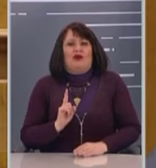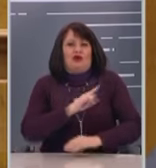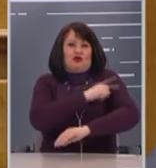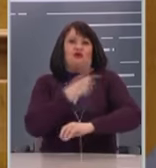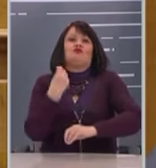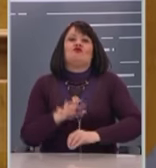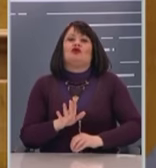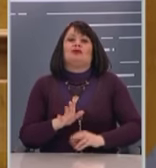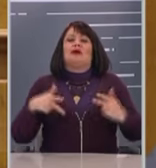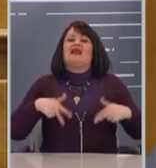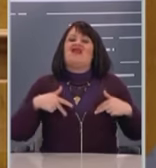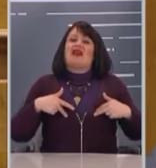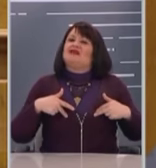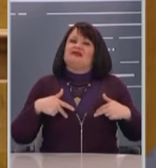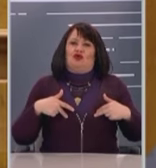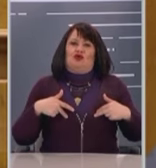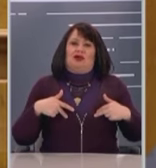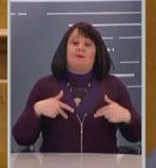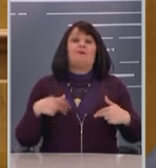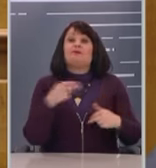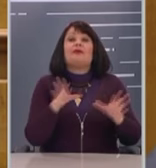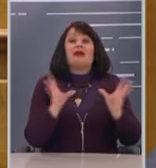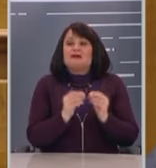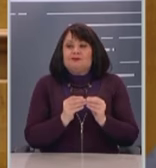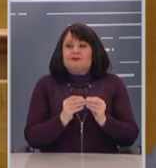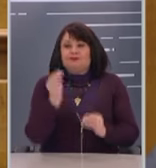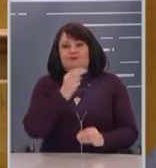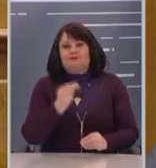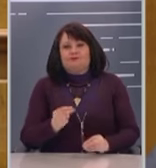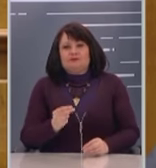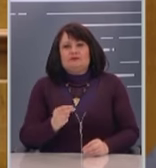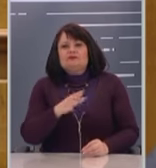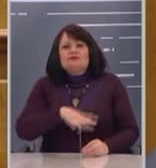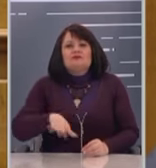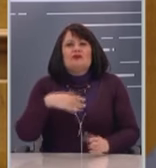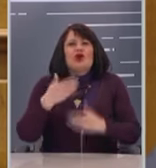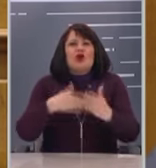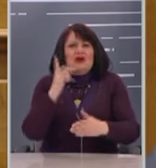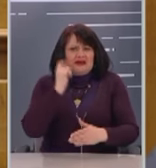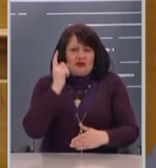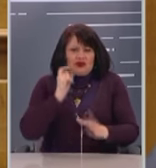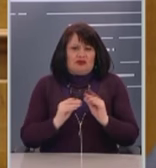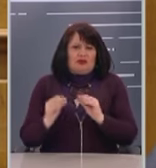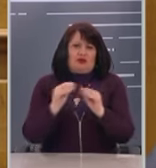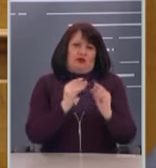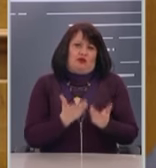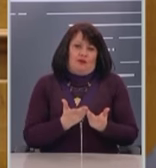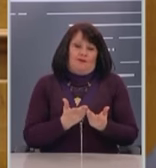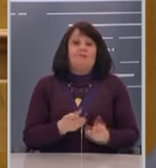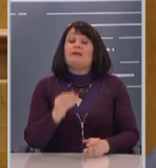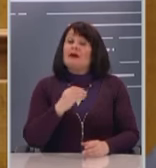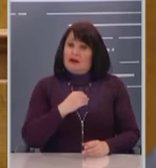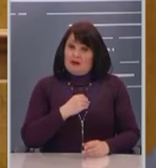ανικανότητα κυβερνώντων, καθώς αφορά υποθέσεις για τις οποίες έχει βουήξει ο τόπος εδώ και χρόνια. Και λυπάμαι αν θα